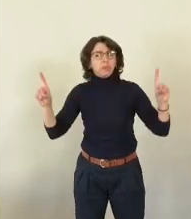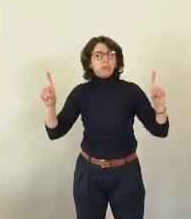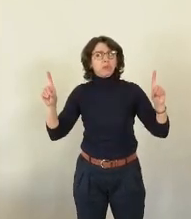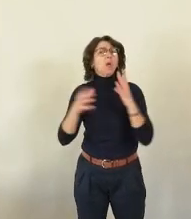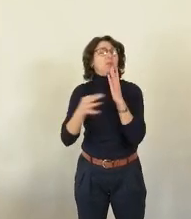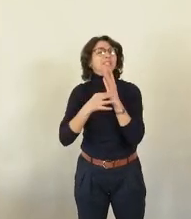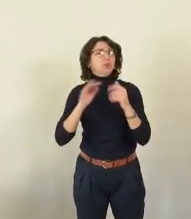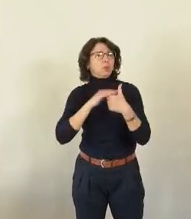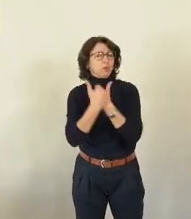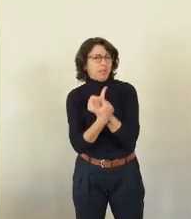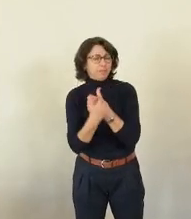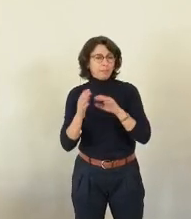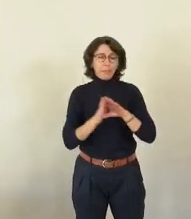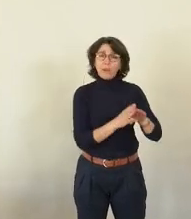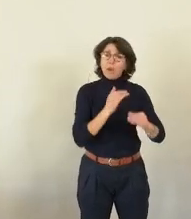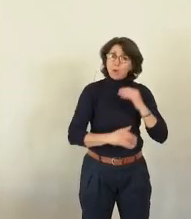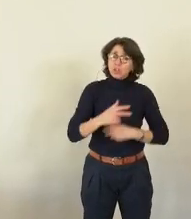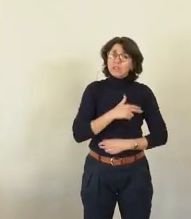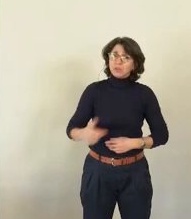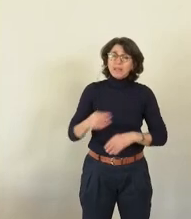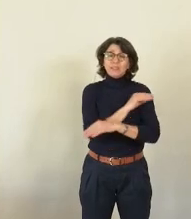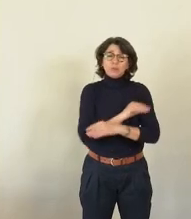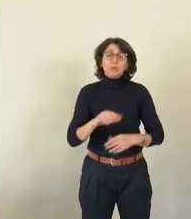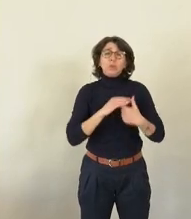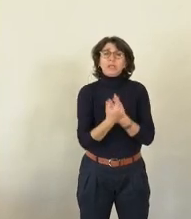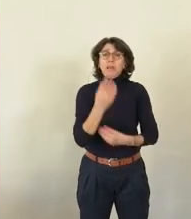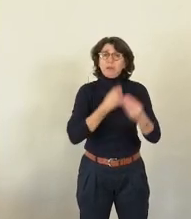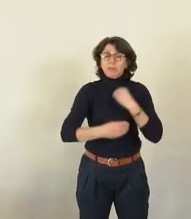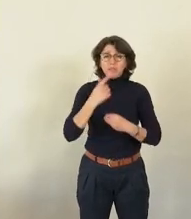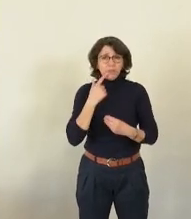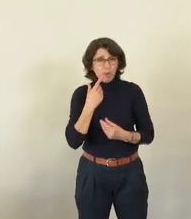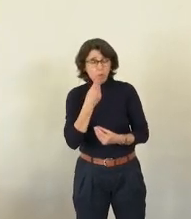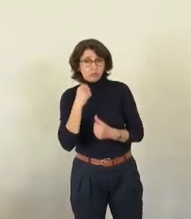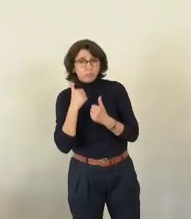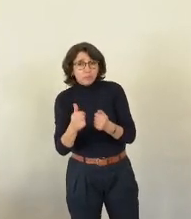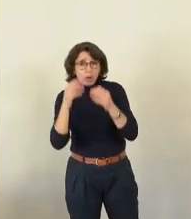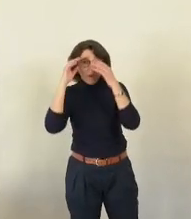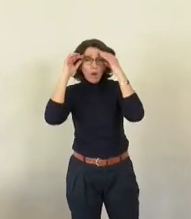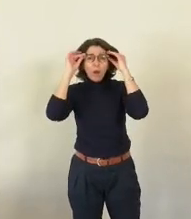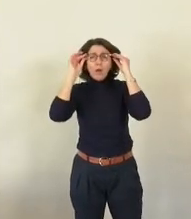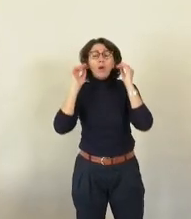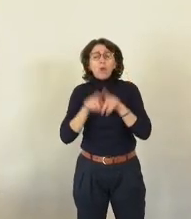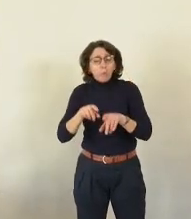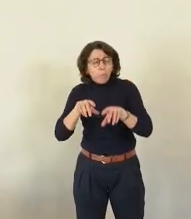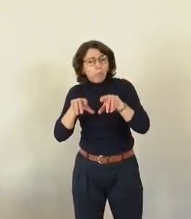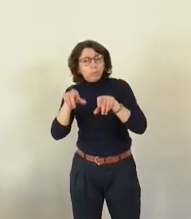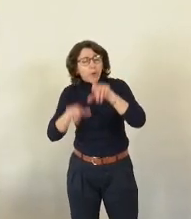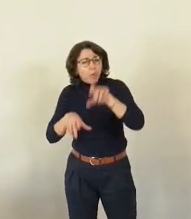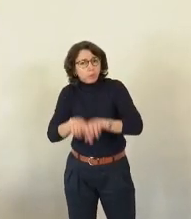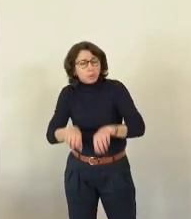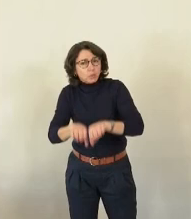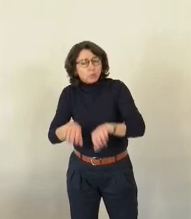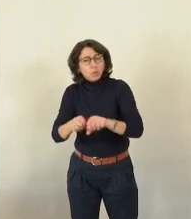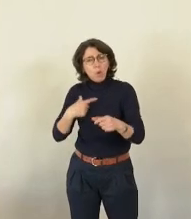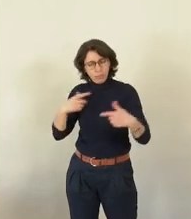sécurité sociale de l'alimentation repose sur la promotion du bien manger articulé avec la rémunération juste des producteurs et la préservation